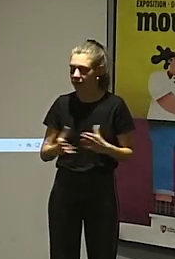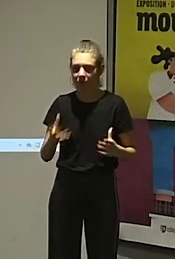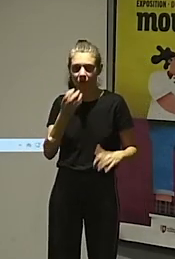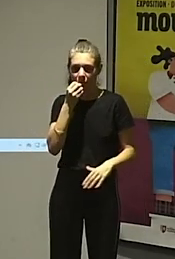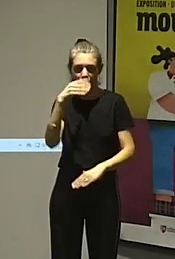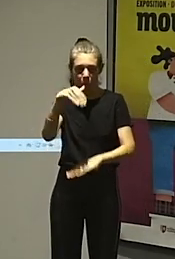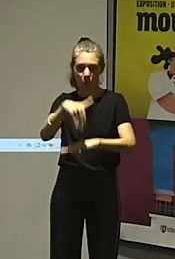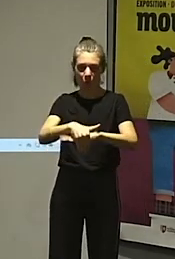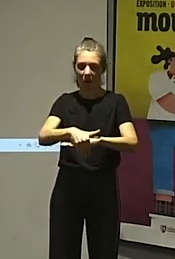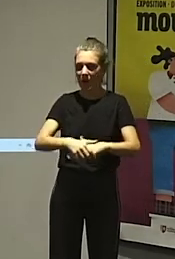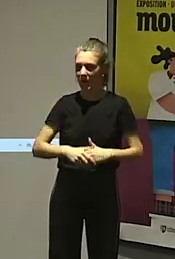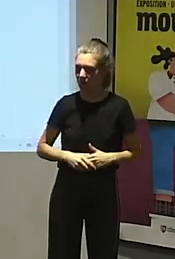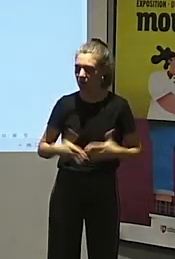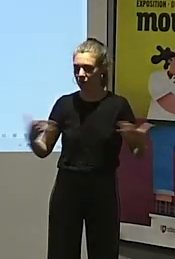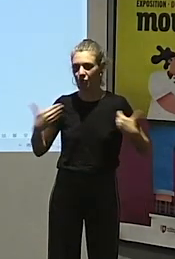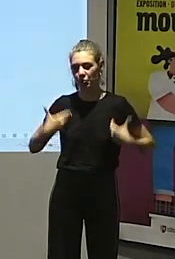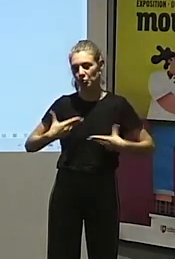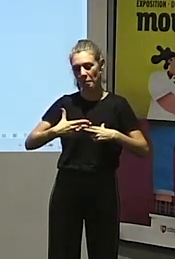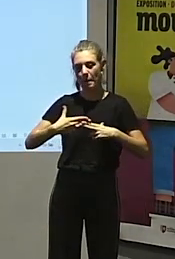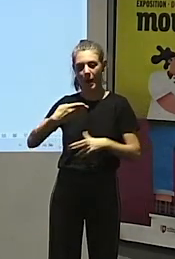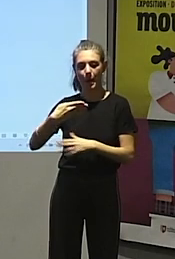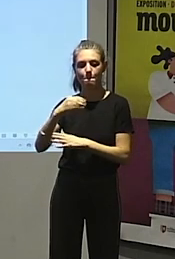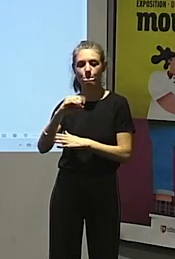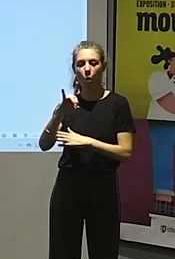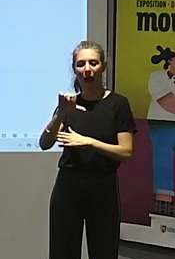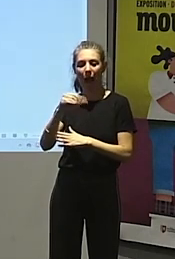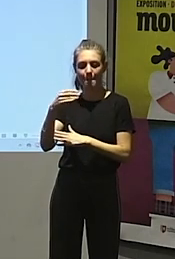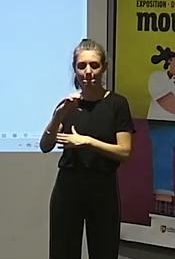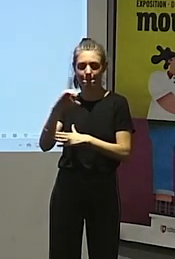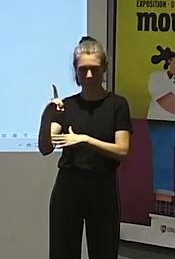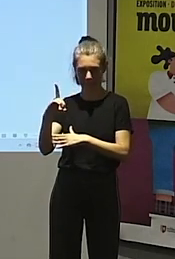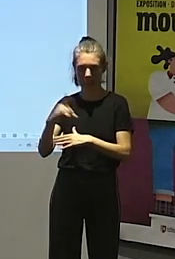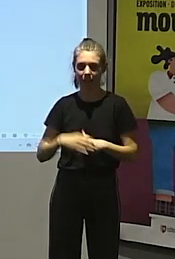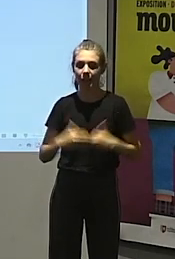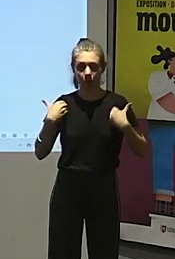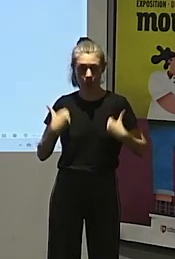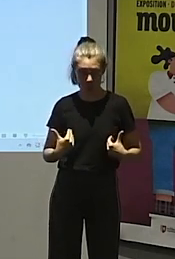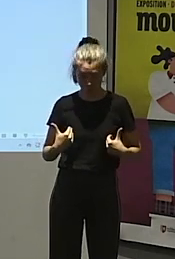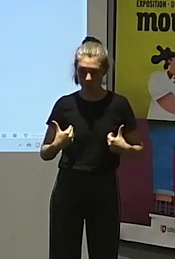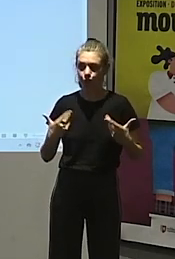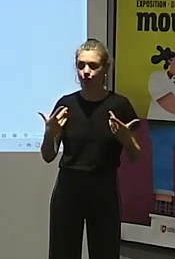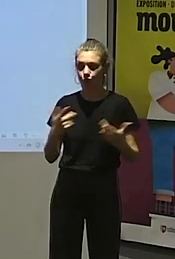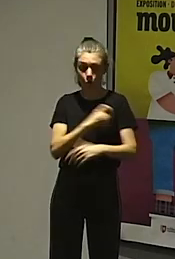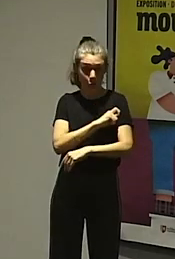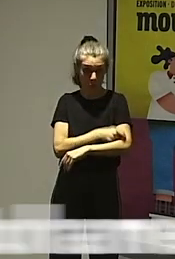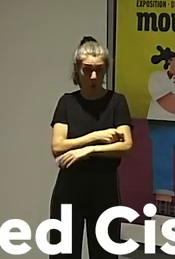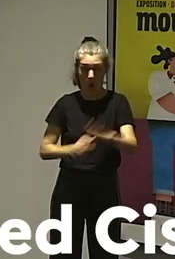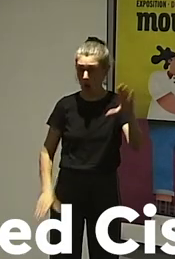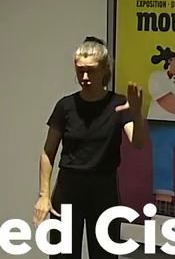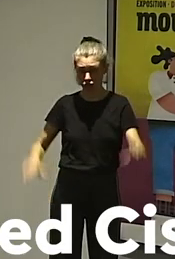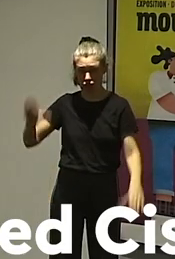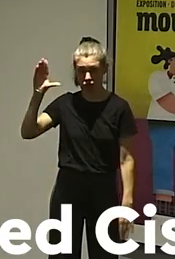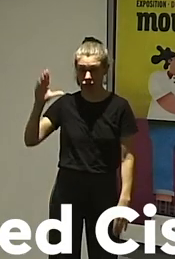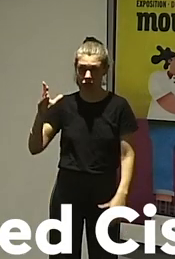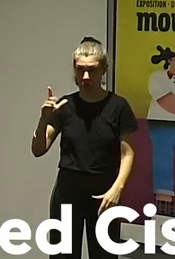Bonsoir. Du coup, je m'appelle Mohamed. Du coup, moi, je fais du sport voilà, depuis que je suis tout petit, depuis